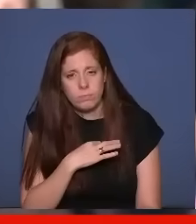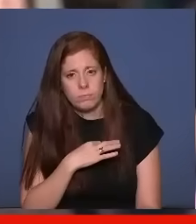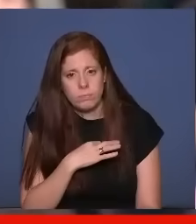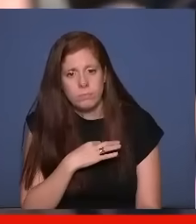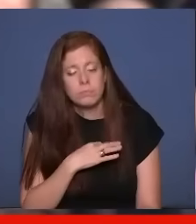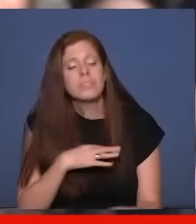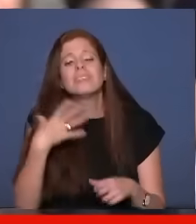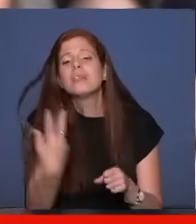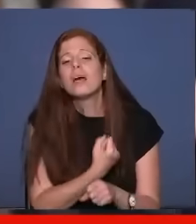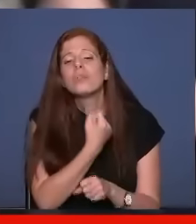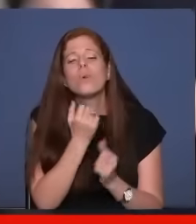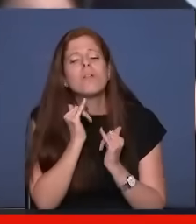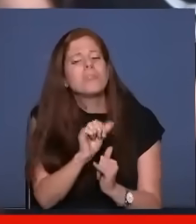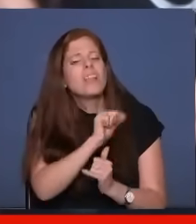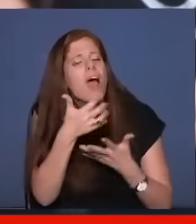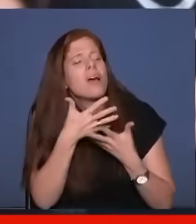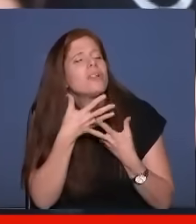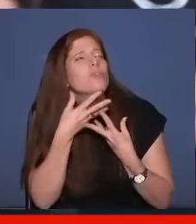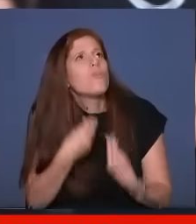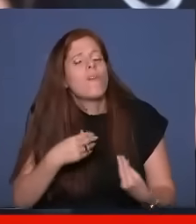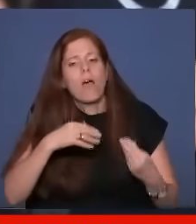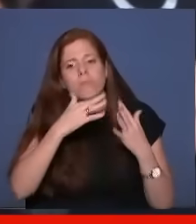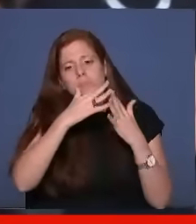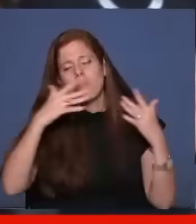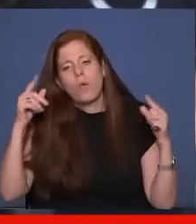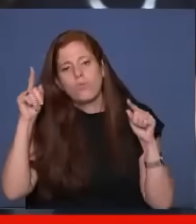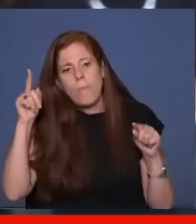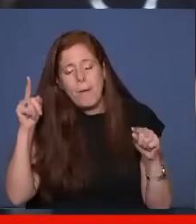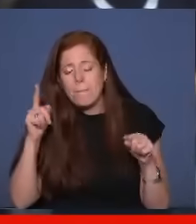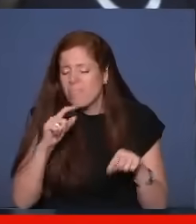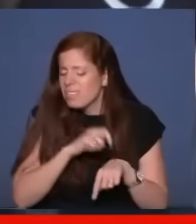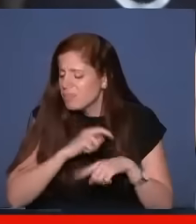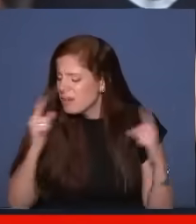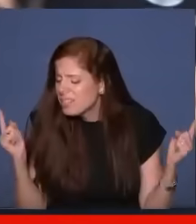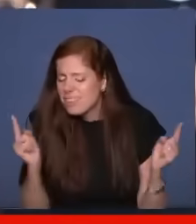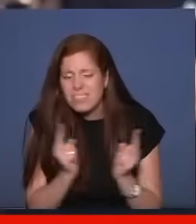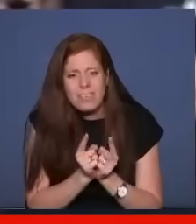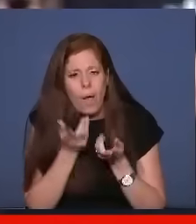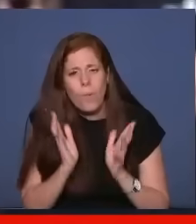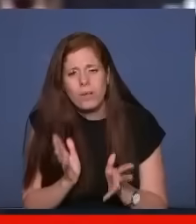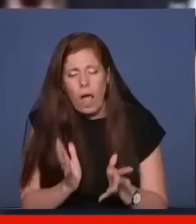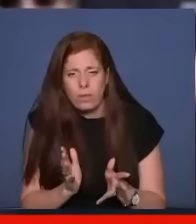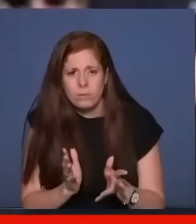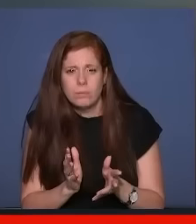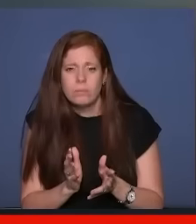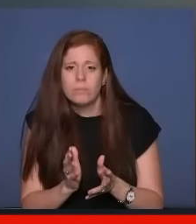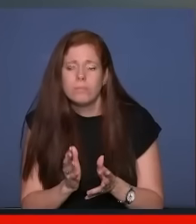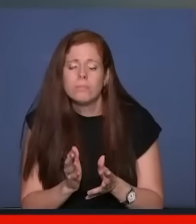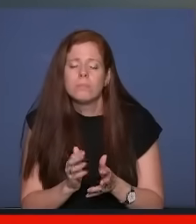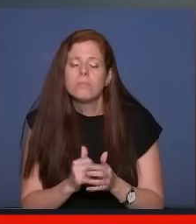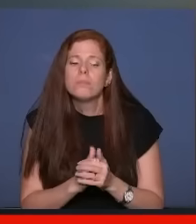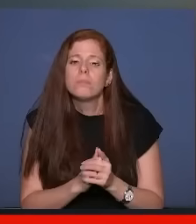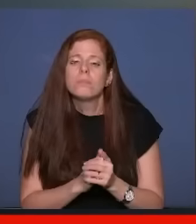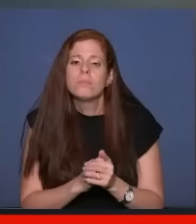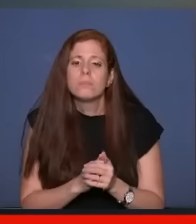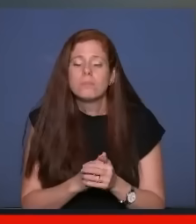זכינו למתנה הכי טובה מהשמיים, אך לסימן קצר כל כך.